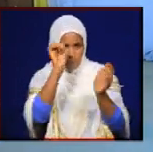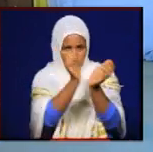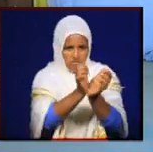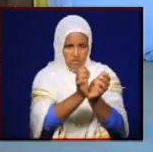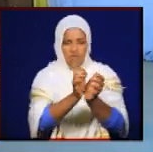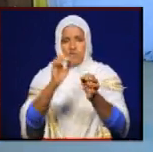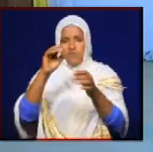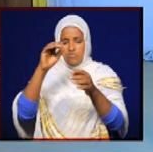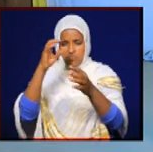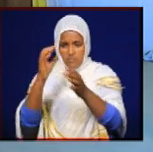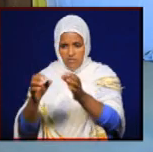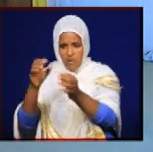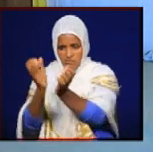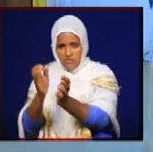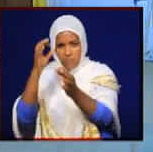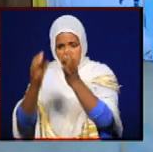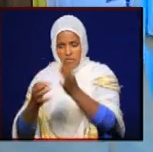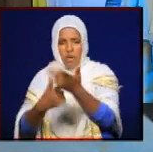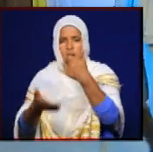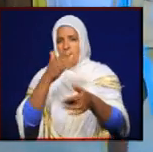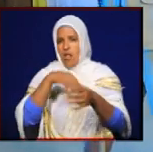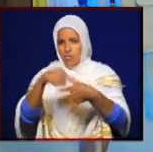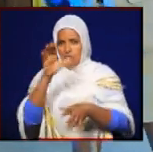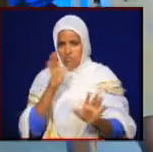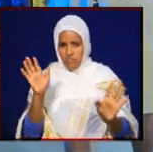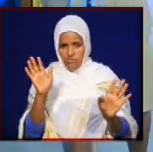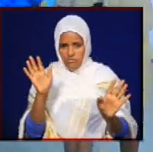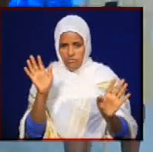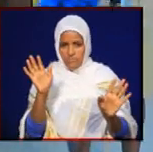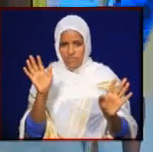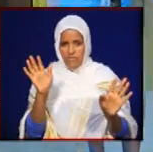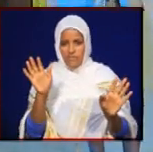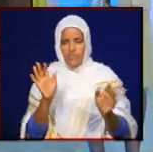አግጃለሁ። ጉዳያችንን ሸንጎ ሳይፈታው እንዲህ በቀላለ